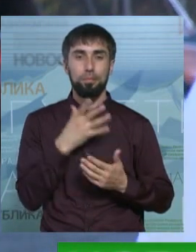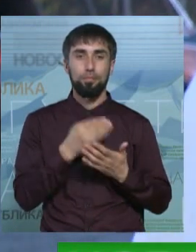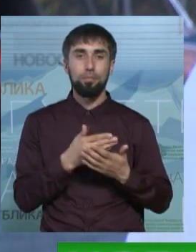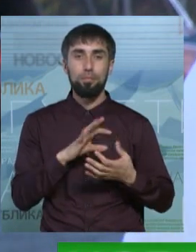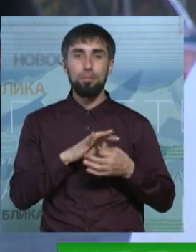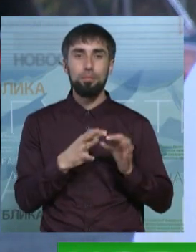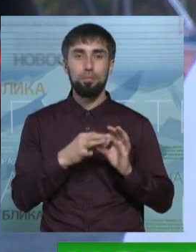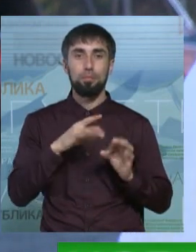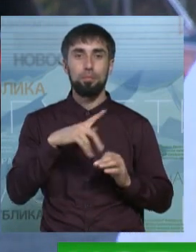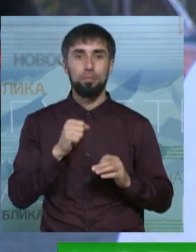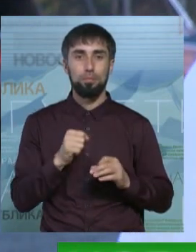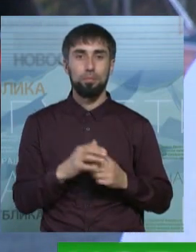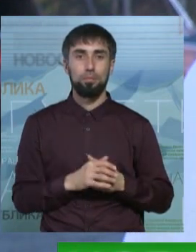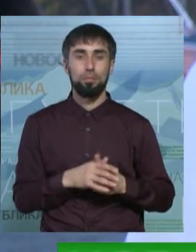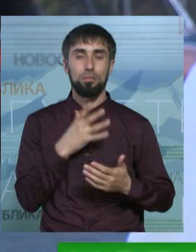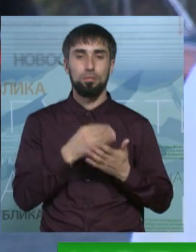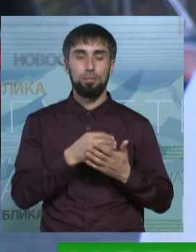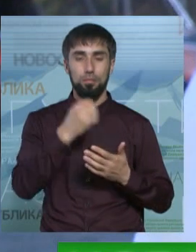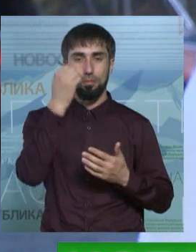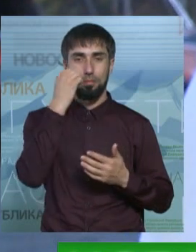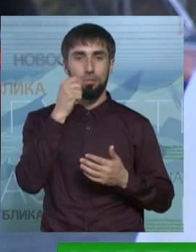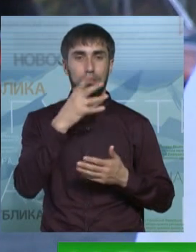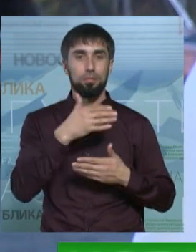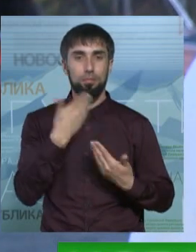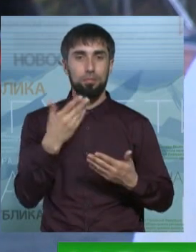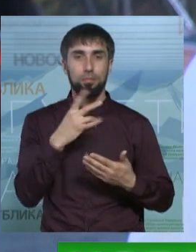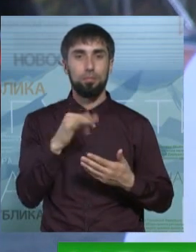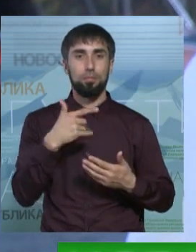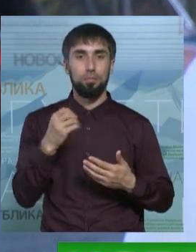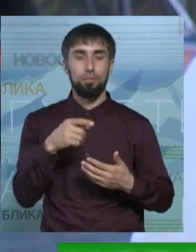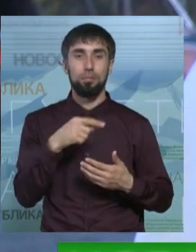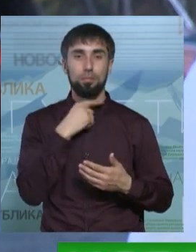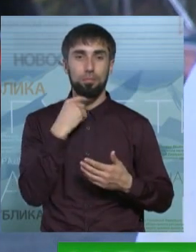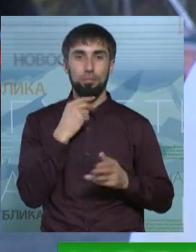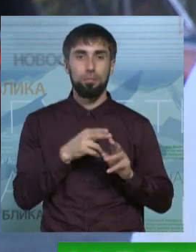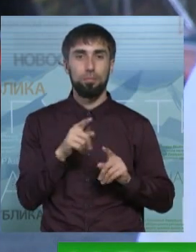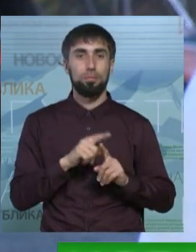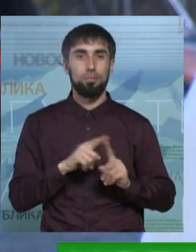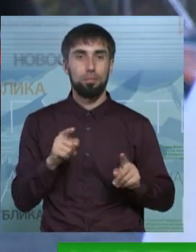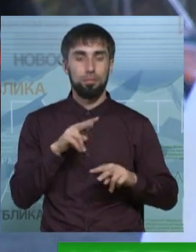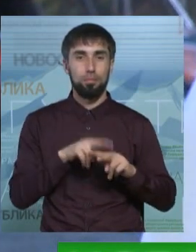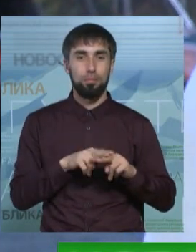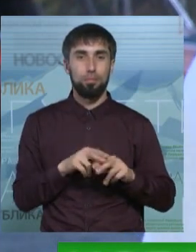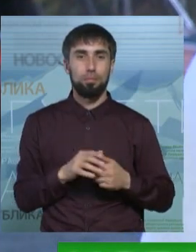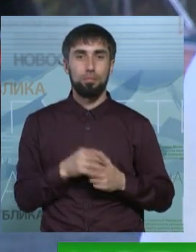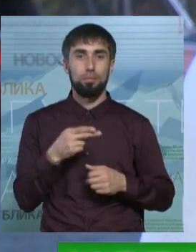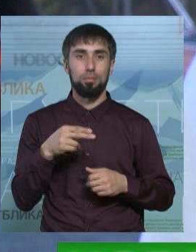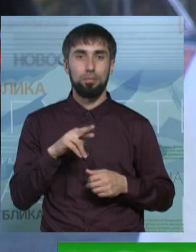луга, свои памятники, которых нет нигде. Ингушетия – это уникальное место